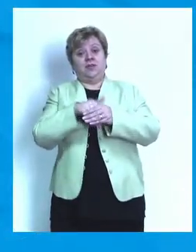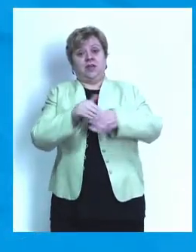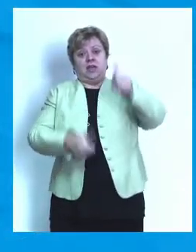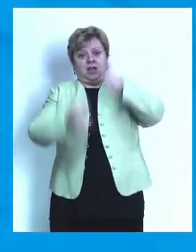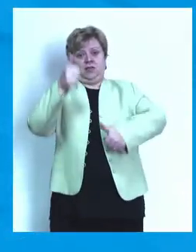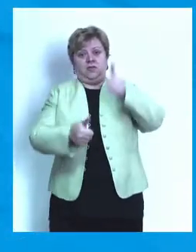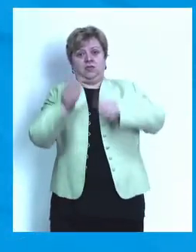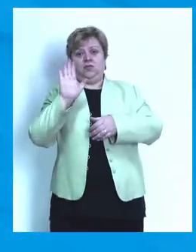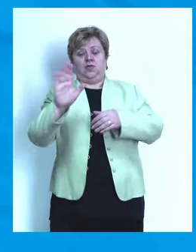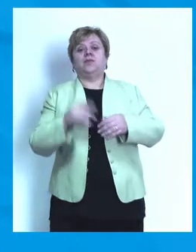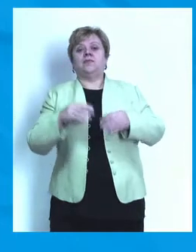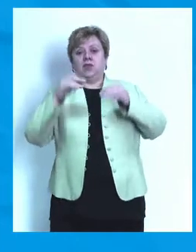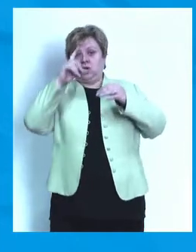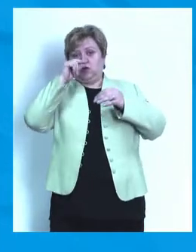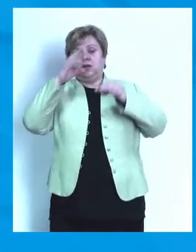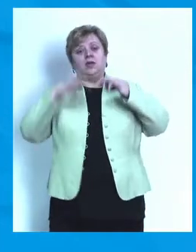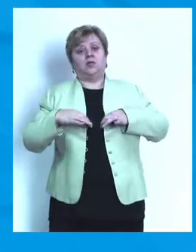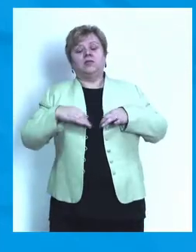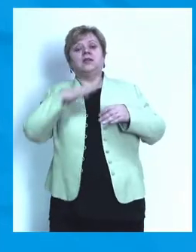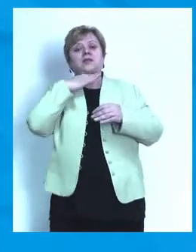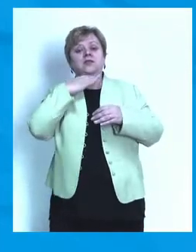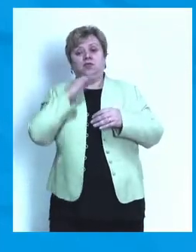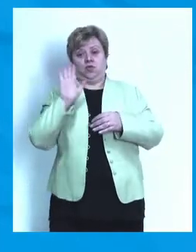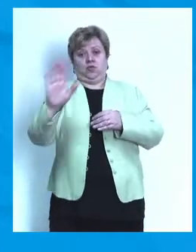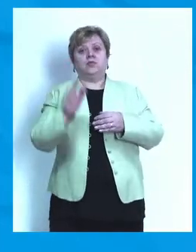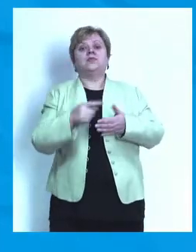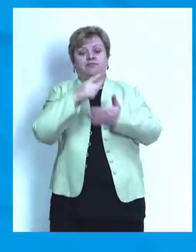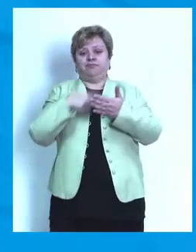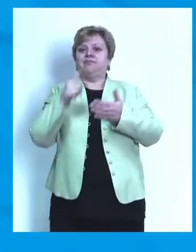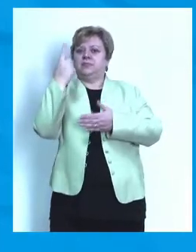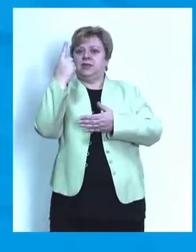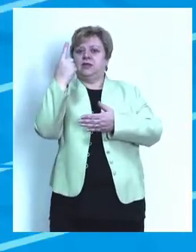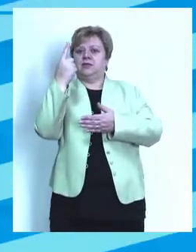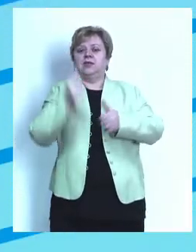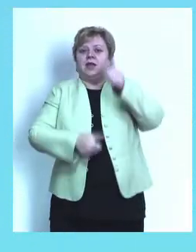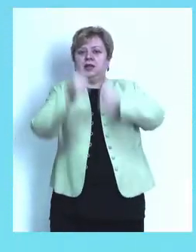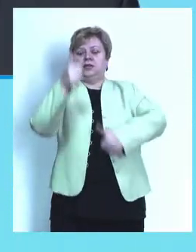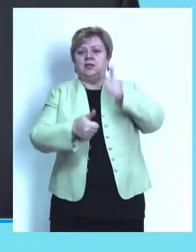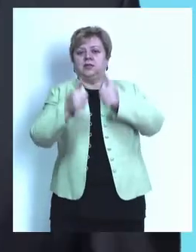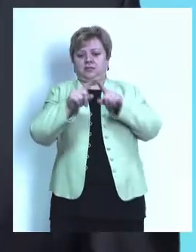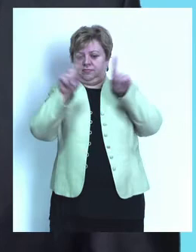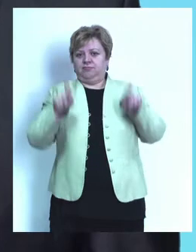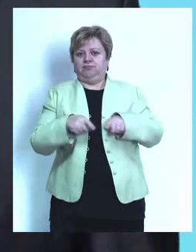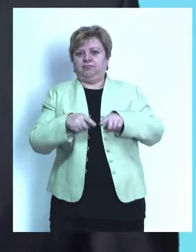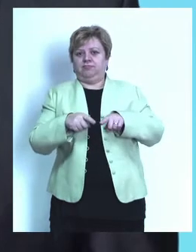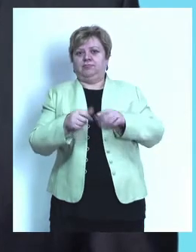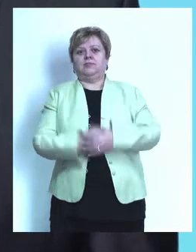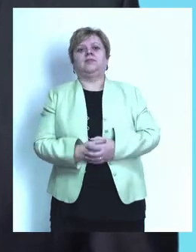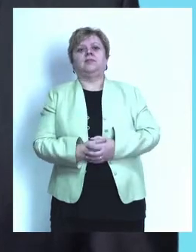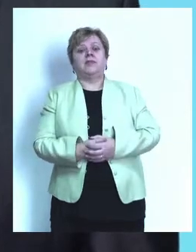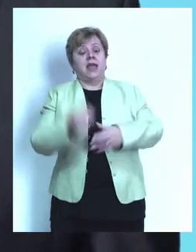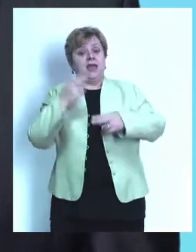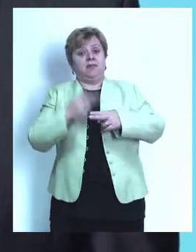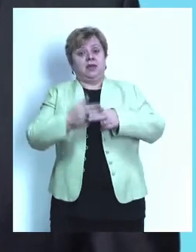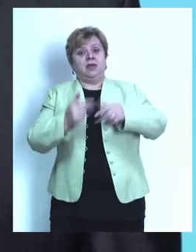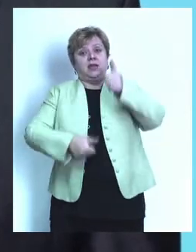për kryetar të komunës së Graçanicës, ju duhet të shënoni vetëm njërin nga kandidatët që gjenden në fletë votim. Emrat e kandidatëve për kryetar të